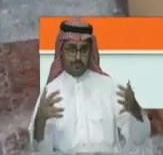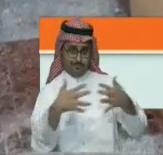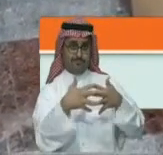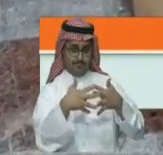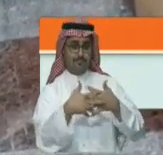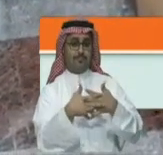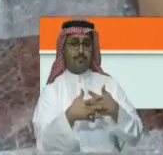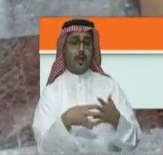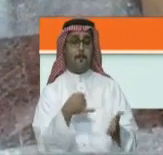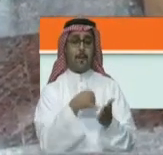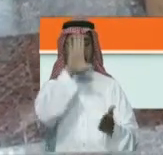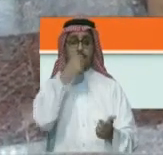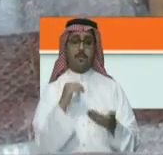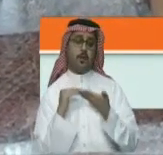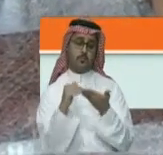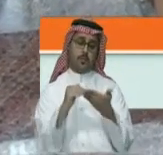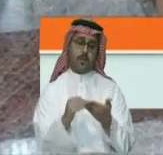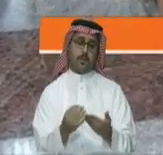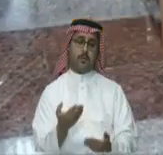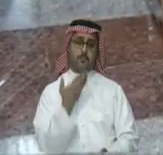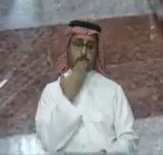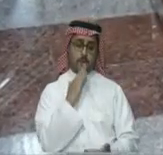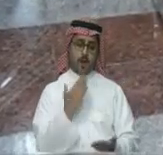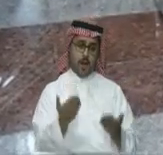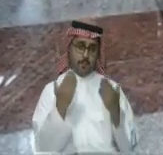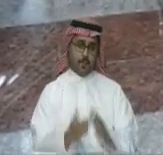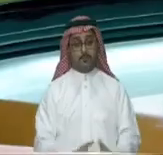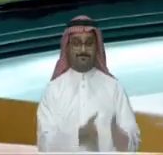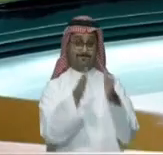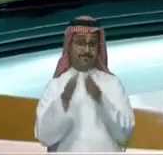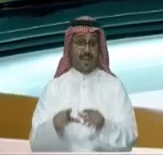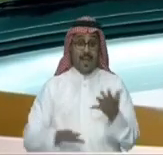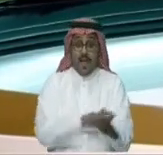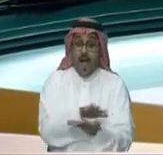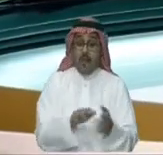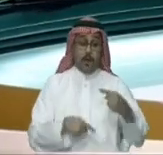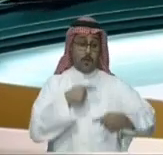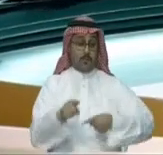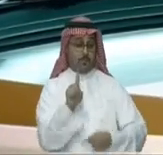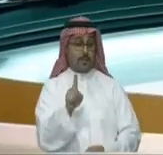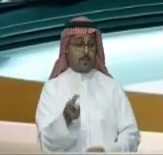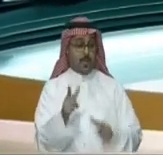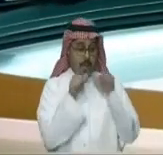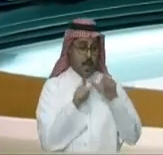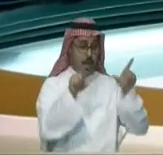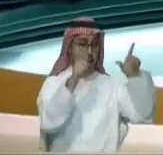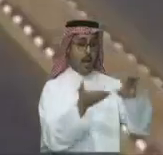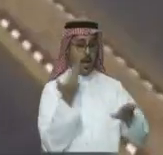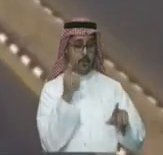اللاجئين لتسهيل خروج العائدين من اليمن. نشرتنا مستمرة وفيها بعد هذا